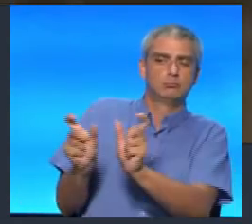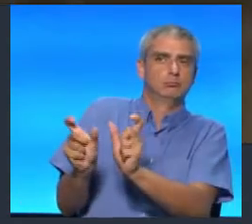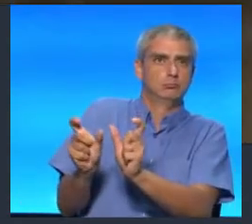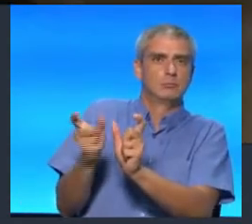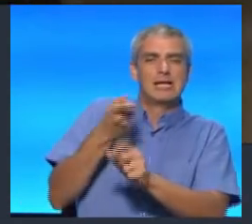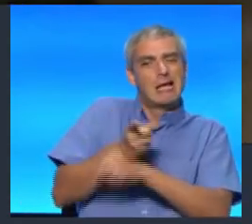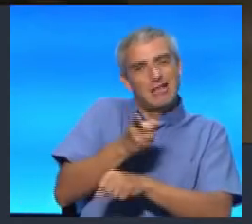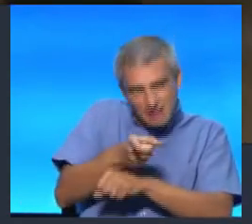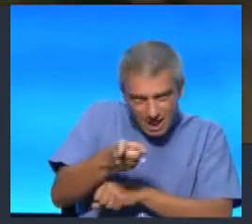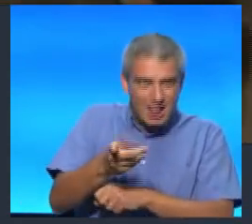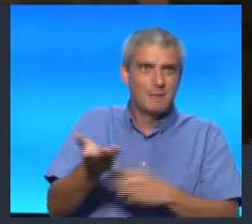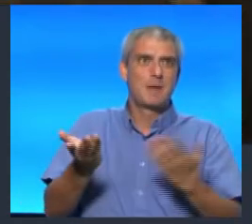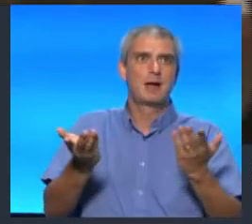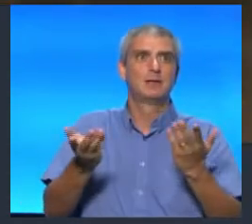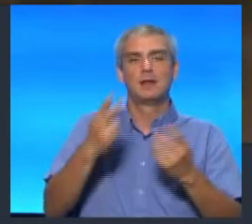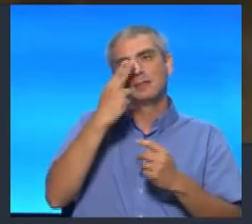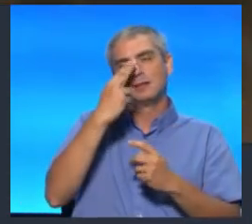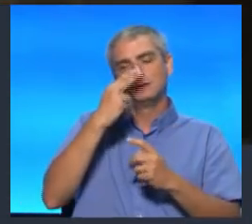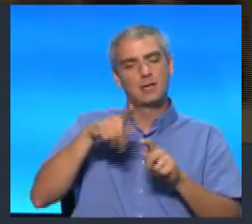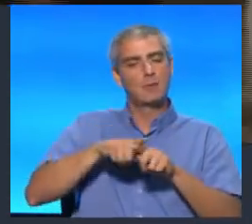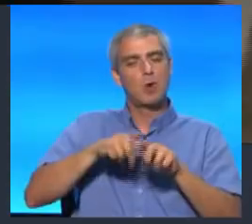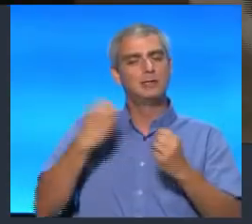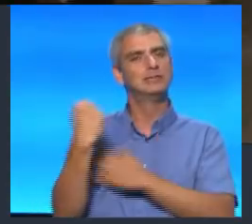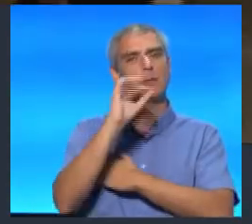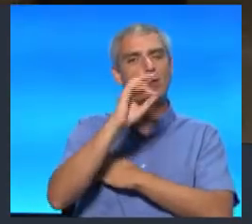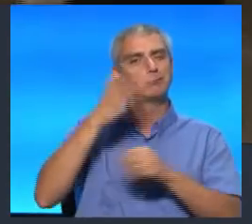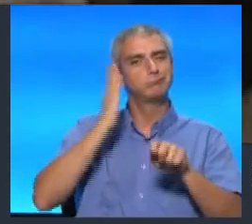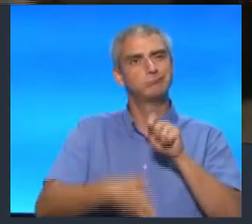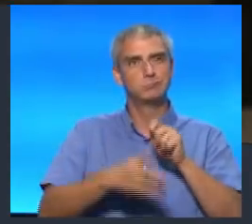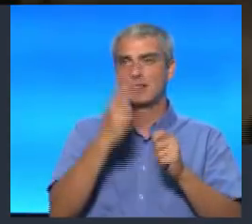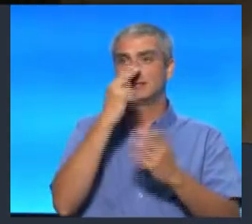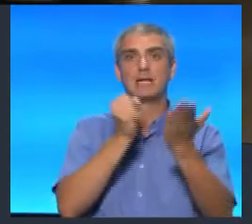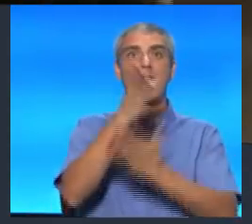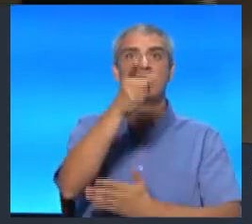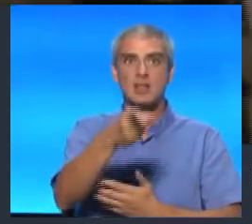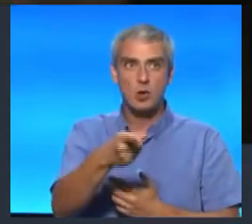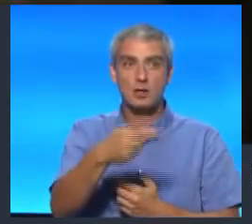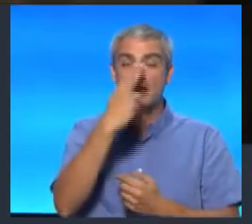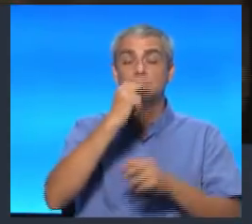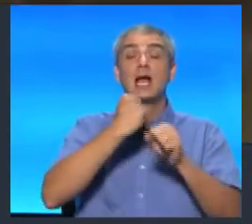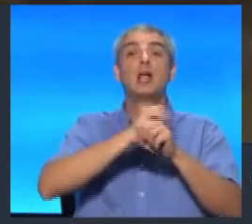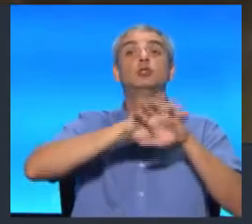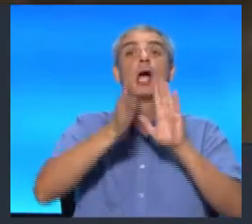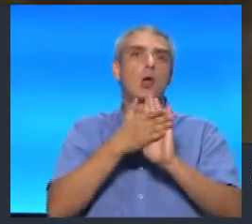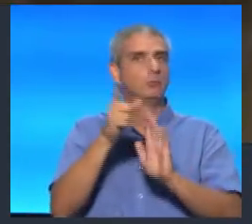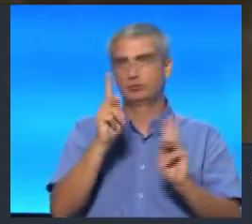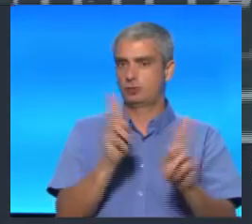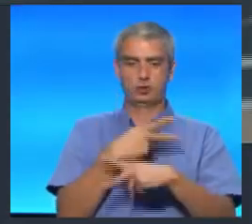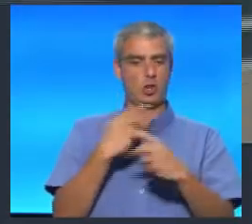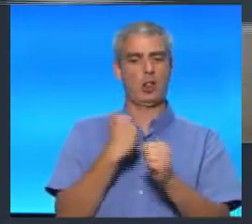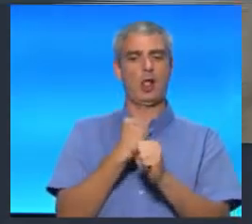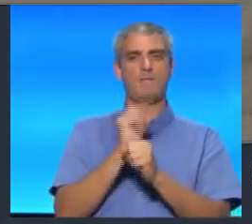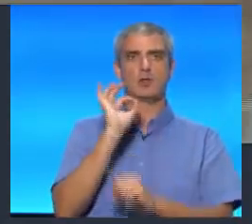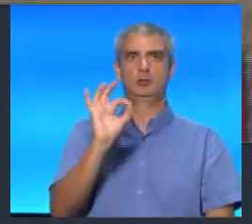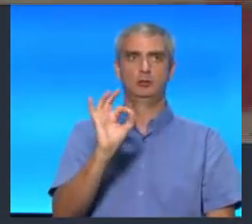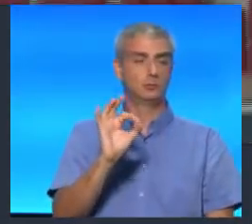בה, התאמר בה, ניסה לקצץ את סמכויותיה, ניסה לפטר אותה, ניסה לעשות הכל כדי שהיא לא תוכל לעשות עבודתה.